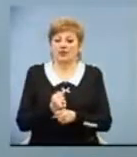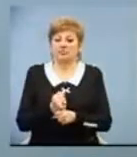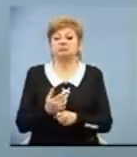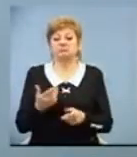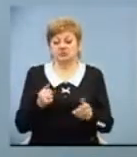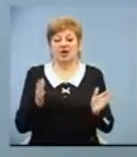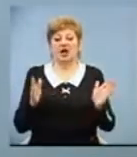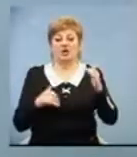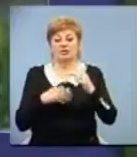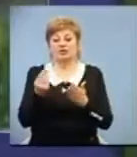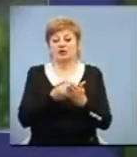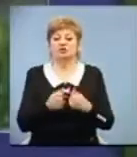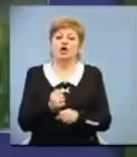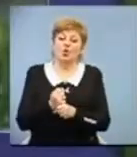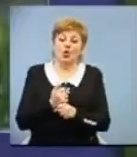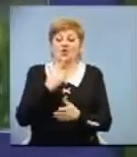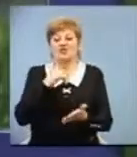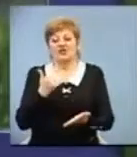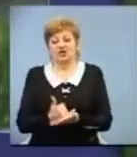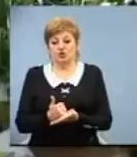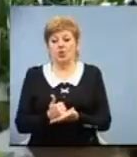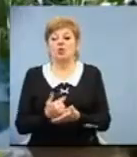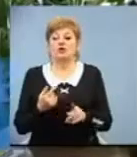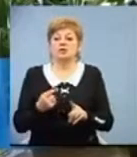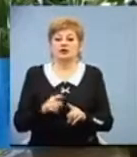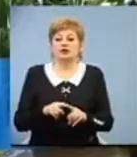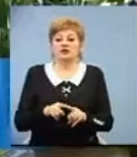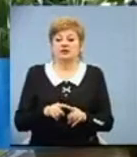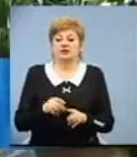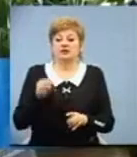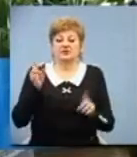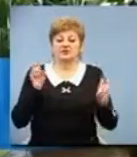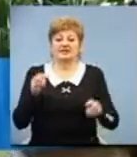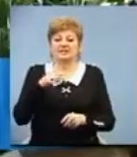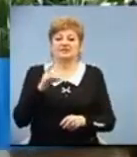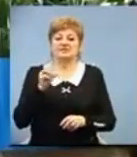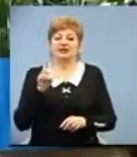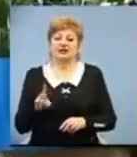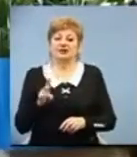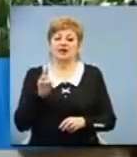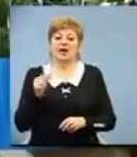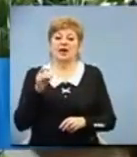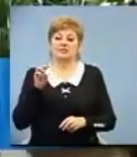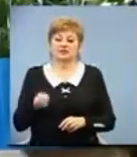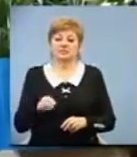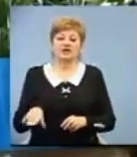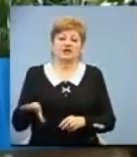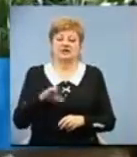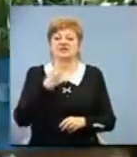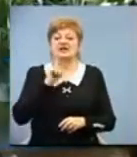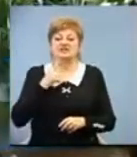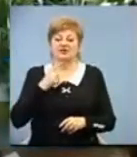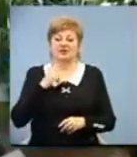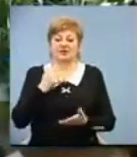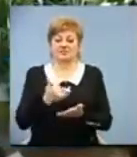здесь представлены не только кофе, но и вином, а также авторской техники Drink Art. Это все цветные алкогольные